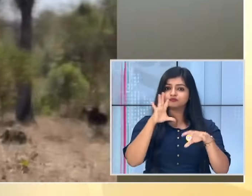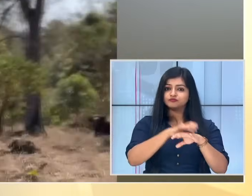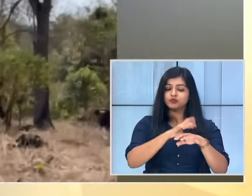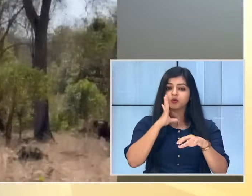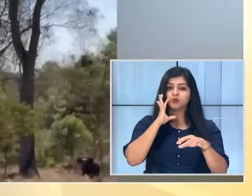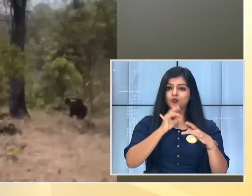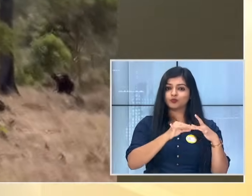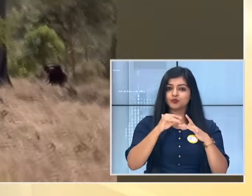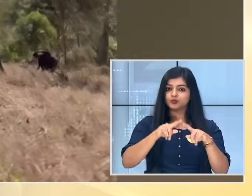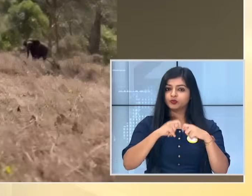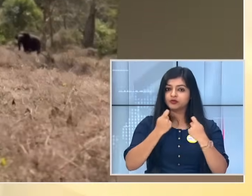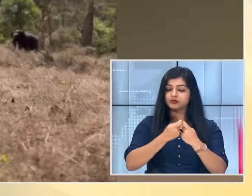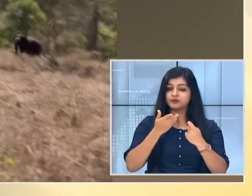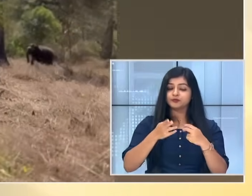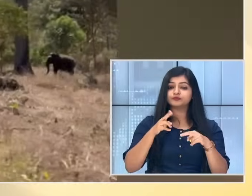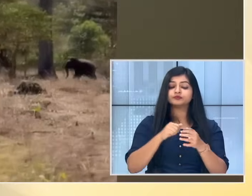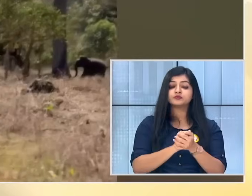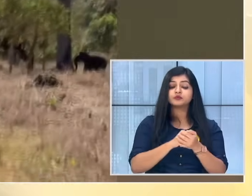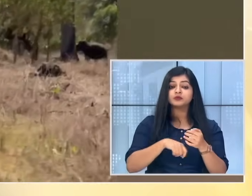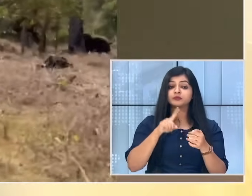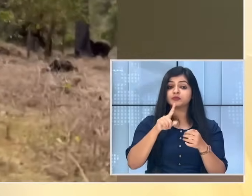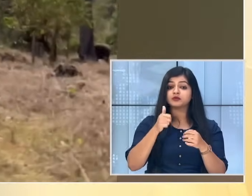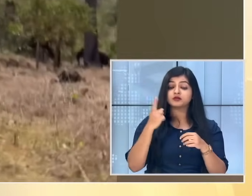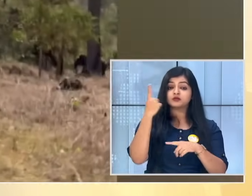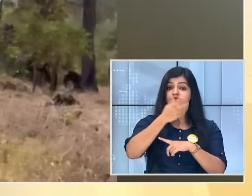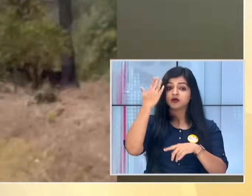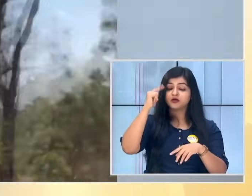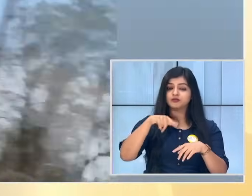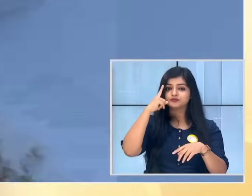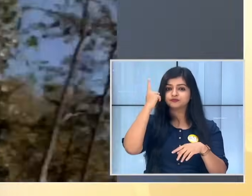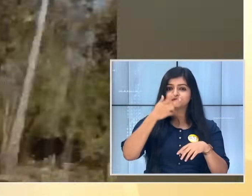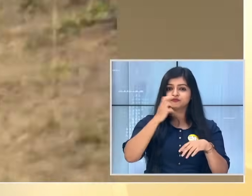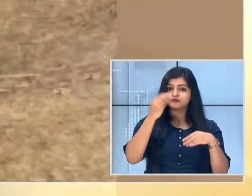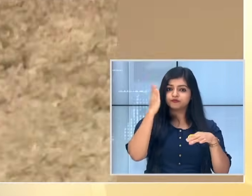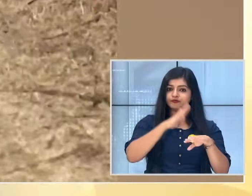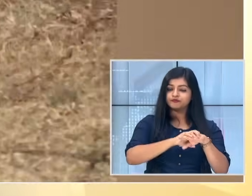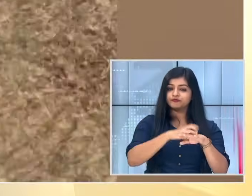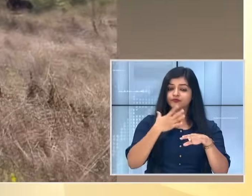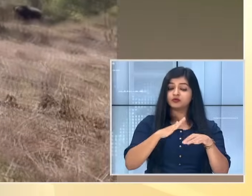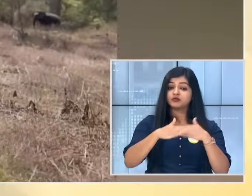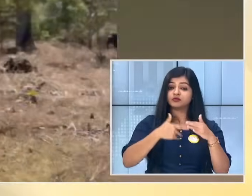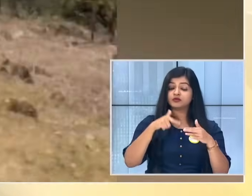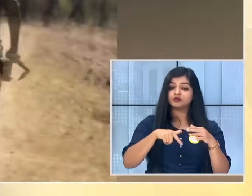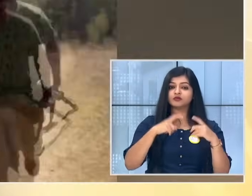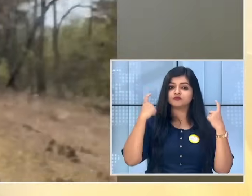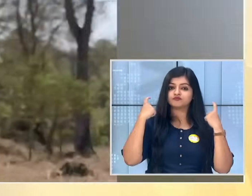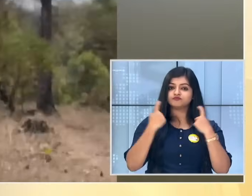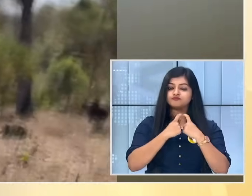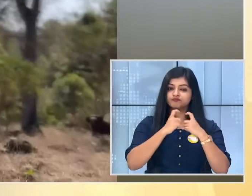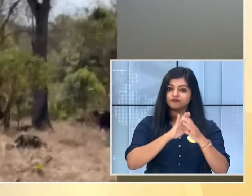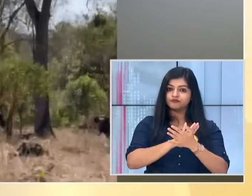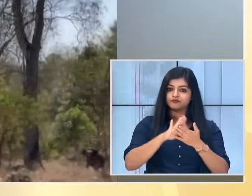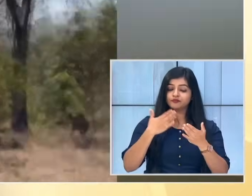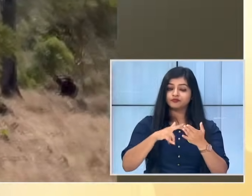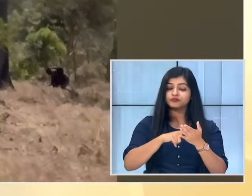ബേലൂരിൽ ഈ ആനയെ 16 ദിവസം കാത്തിരുന്നാണ് ഇവർക്ക് പിടികൂടാൻ കഴിഞ്ഞിട്ടുള്ളത്, മയക്കുവെടി വെച്ച് പിടികൂടാൻ കഴിഞ്ഞിട്ടുള്ളത്. ഇതിനുശേഷമാണ് റേഡിയോ കോളർ ഘടിപ്പിച്ച്